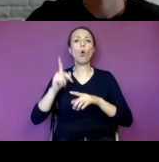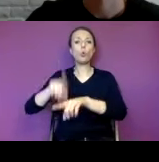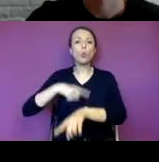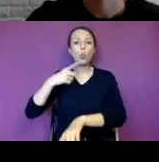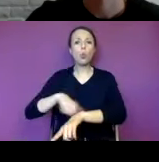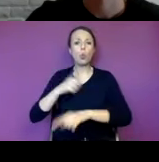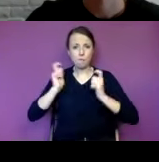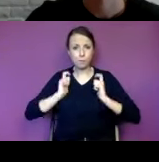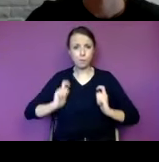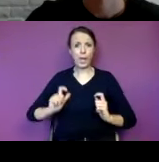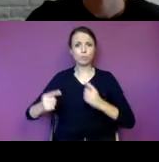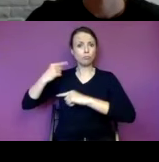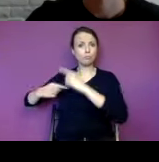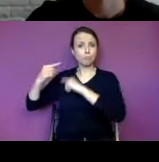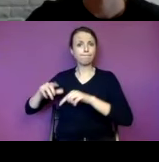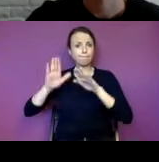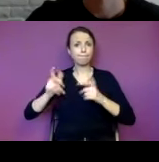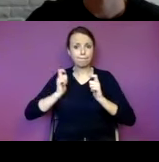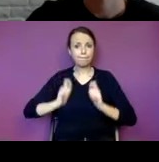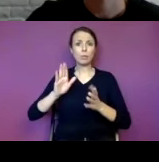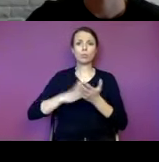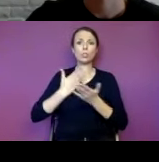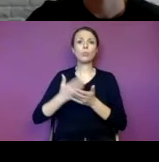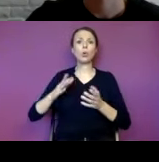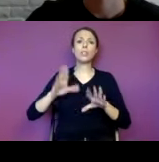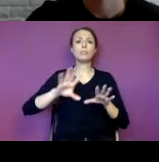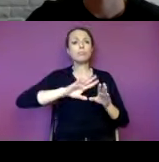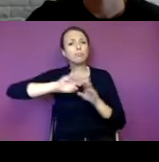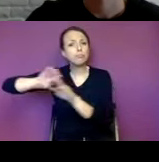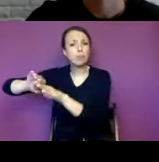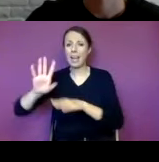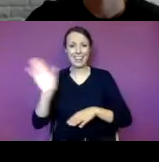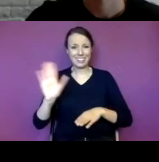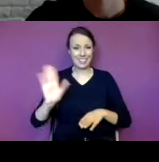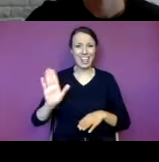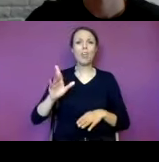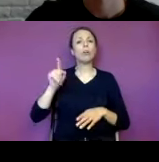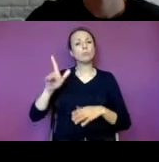zasiedziałych wieszczan na wsi gdzieś dalej, tylko oni tracą rzeczywiście, przestają produkować żywność, ale tam